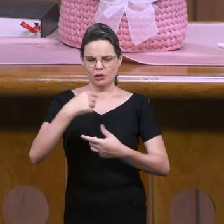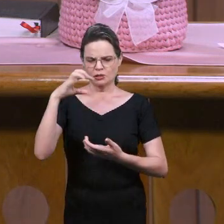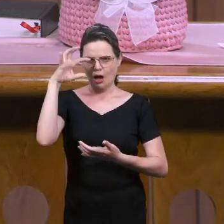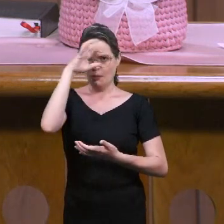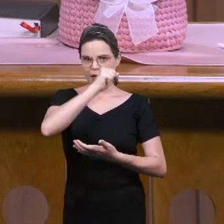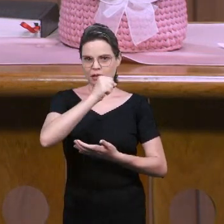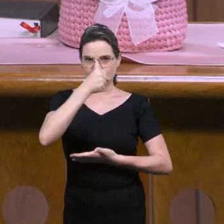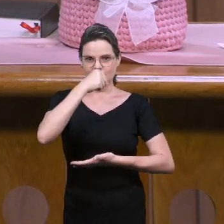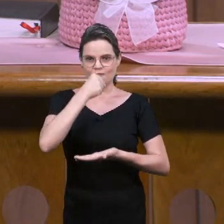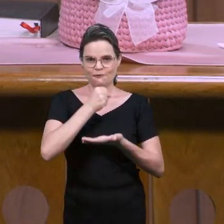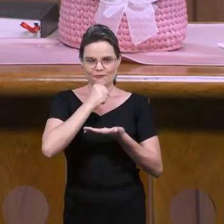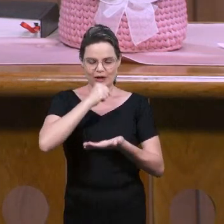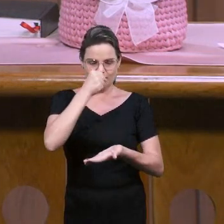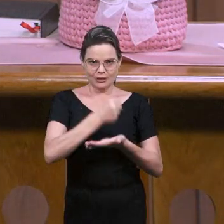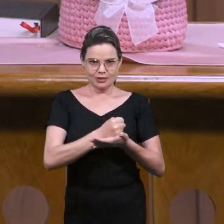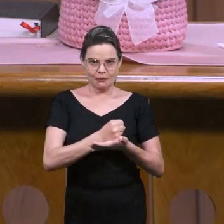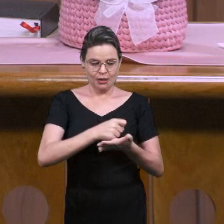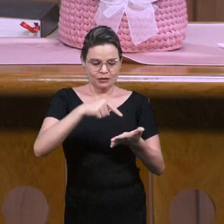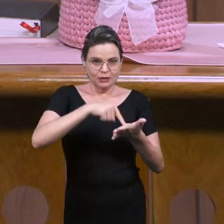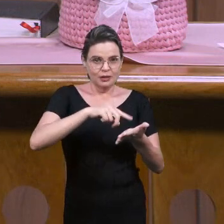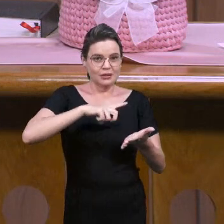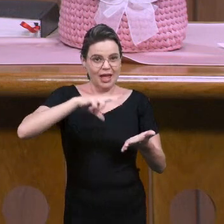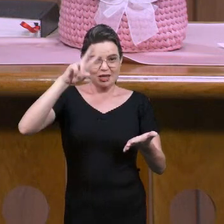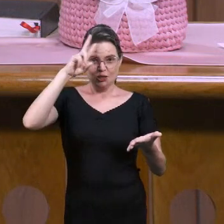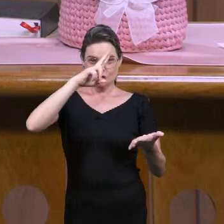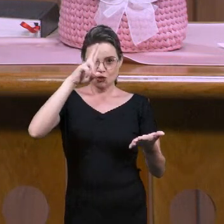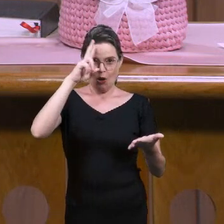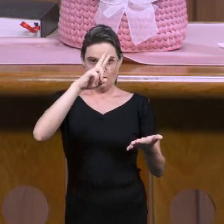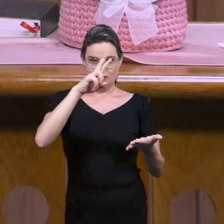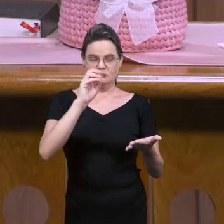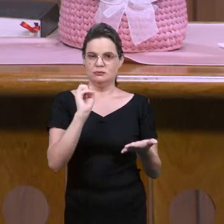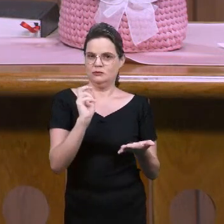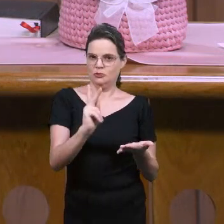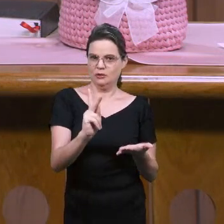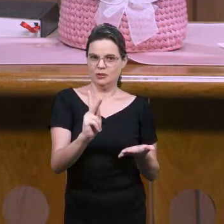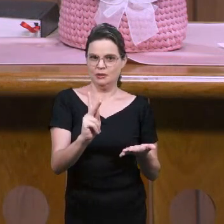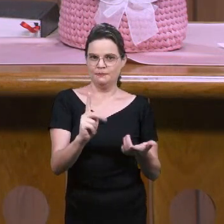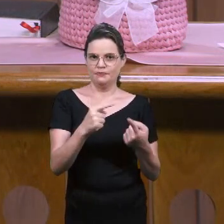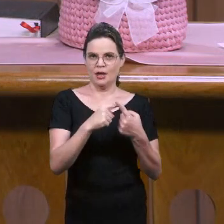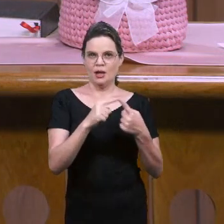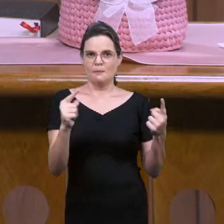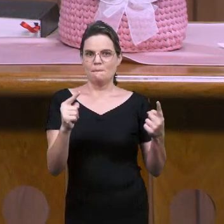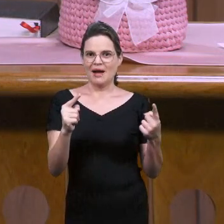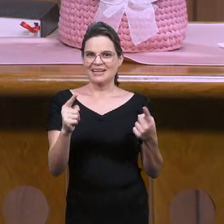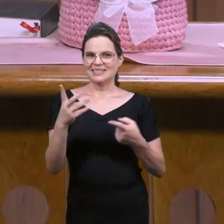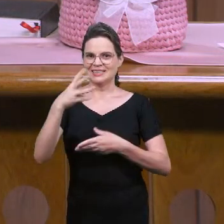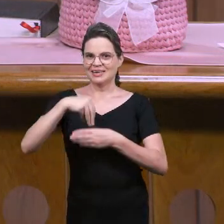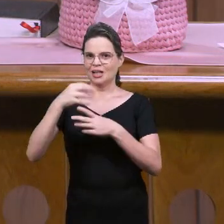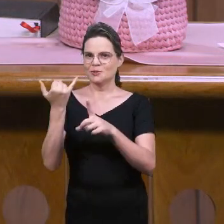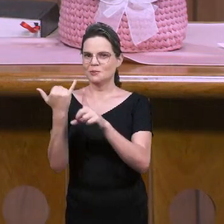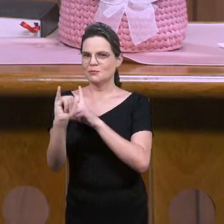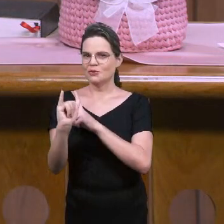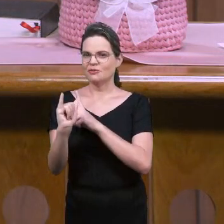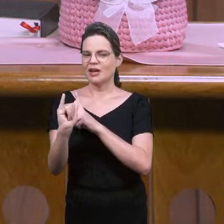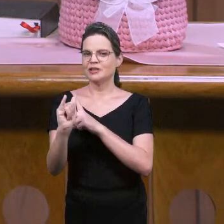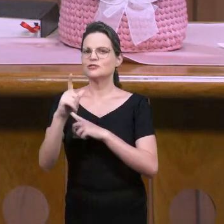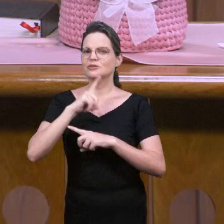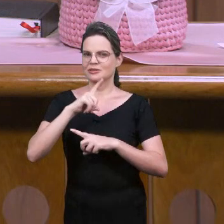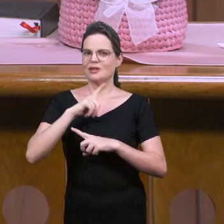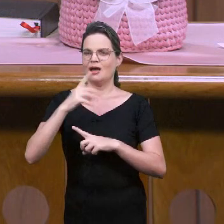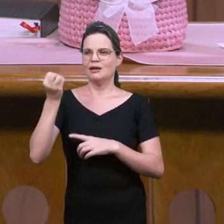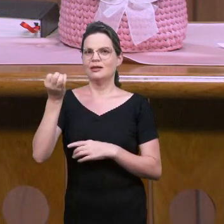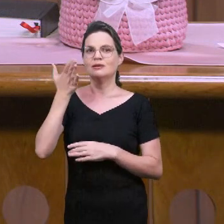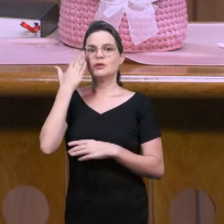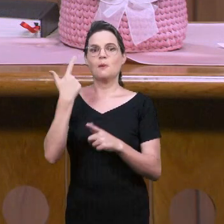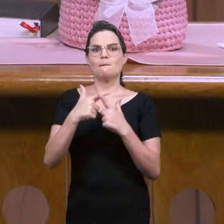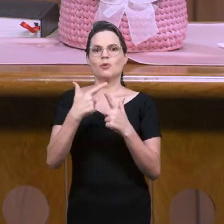apprend l'enseignement de l'Ancien Testament qui est historique, c'est historique. Mais le côté prophétique est dedans,